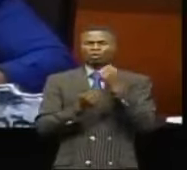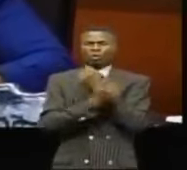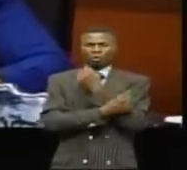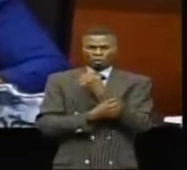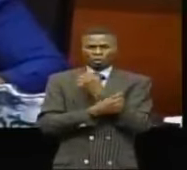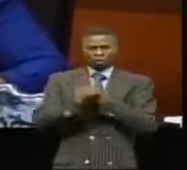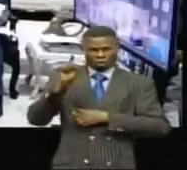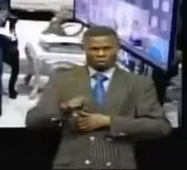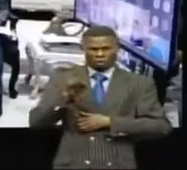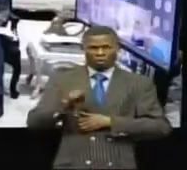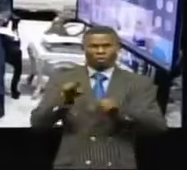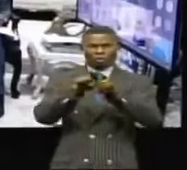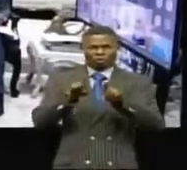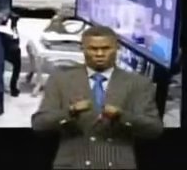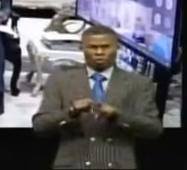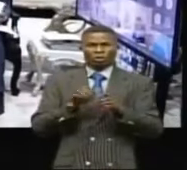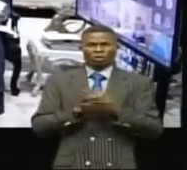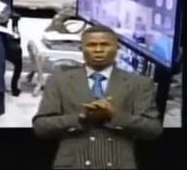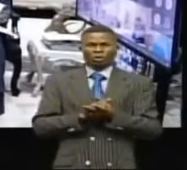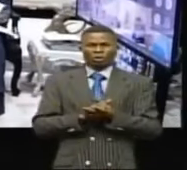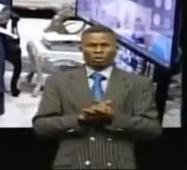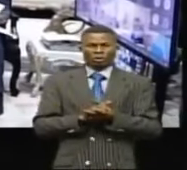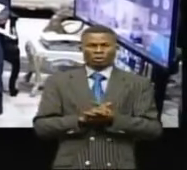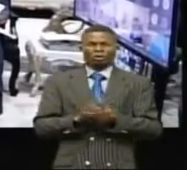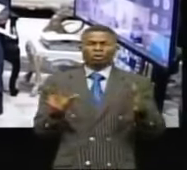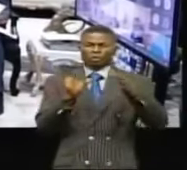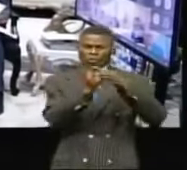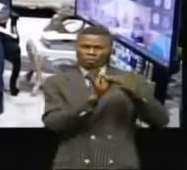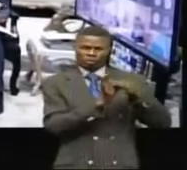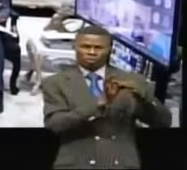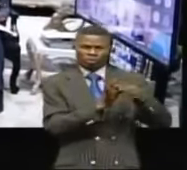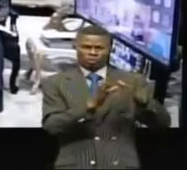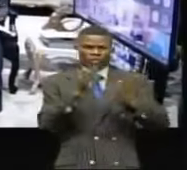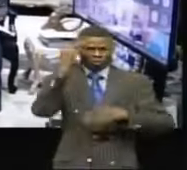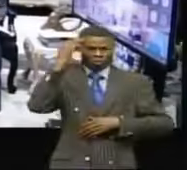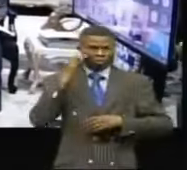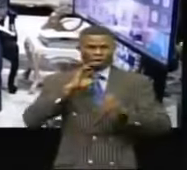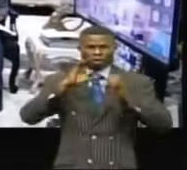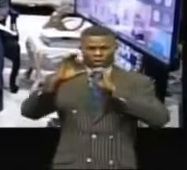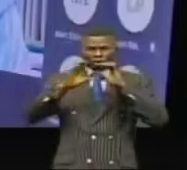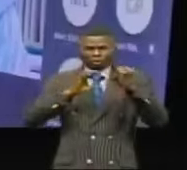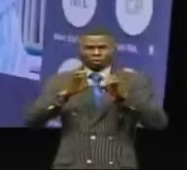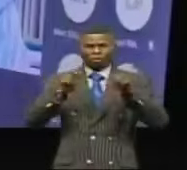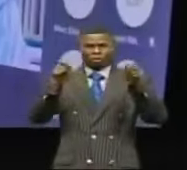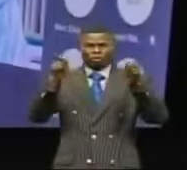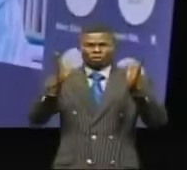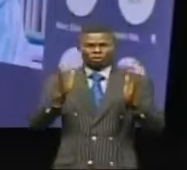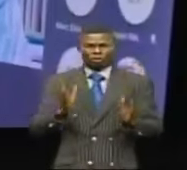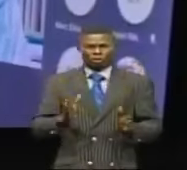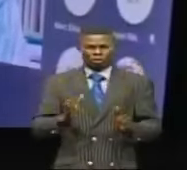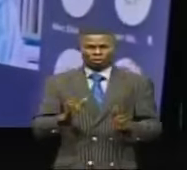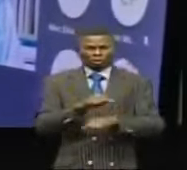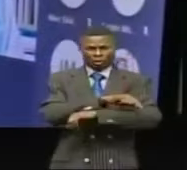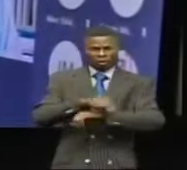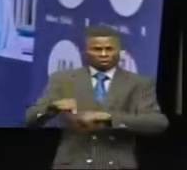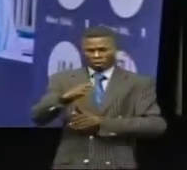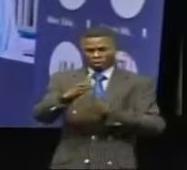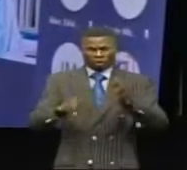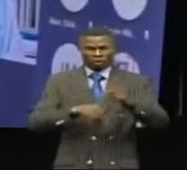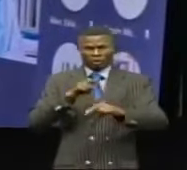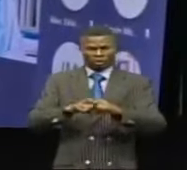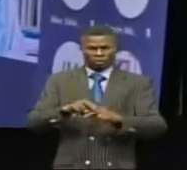devra également, en collaboration avec le ministre de la Communication et Médias et la direction de la Caisse nationale